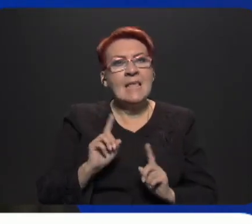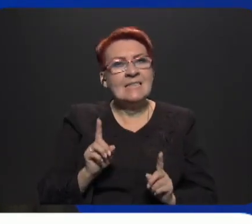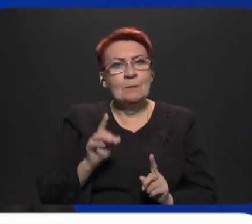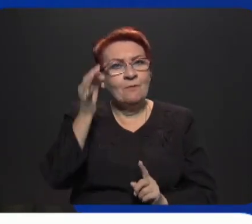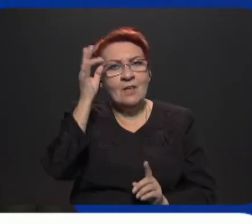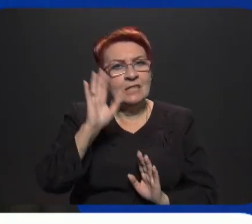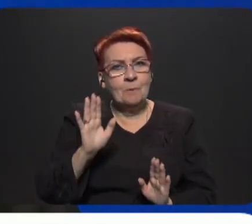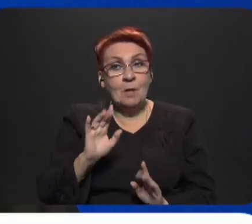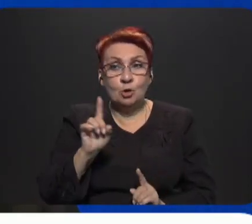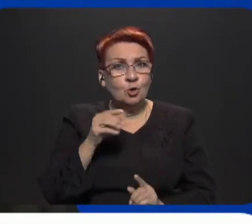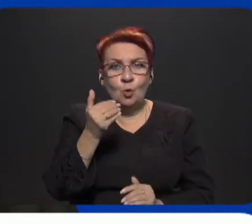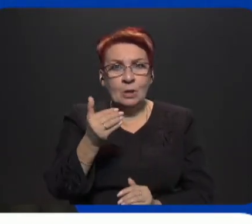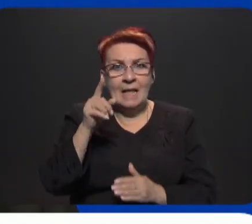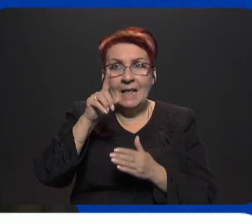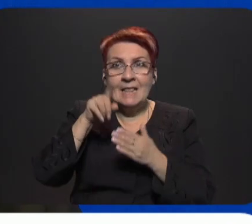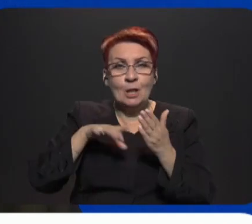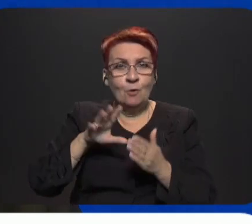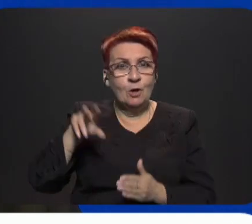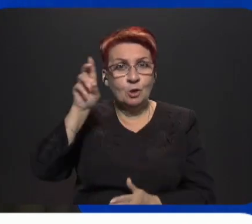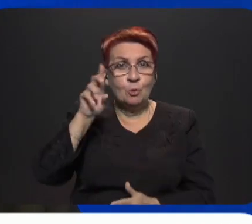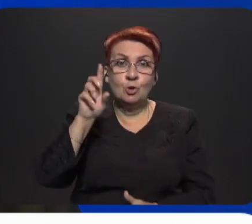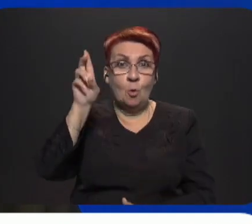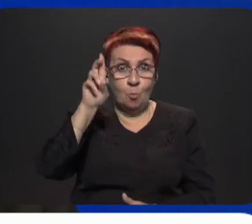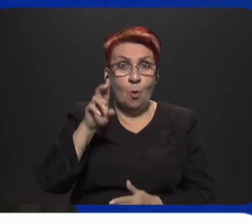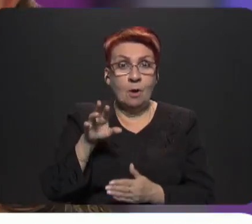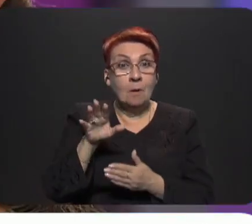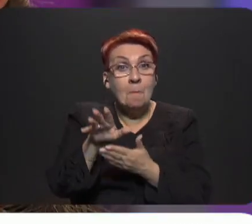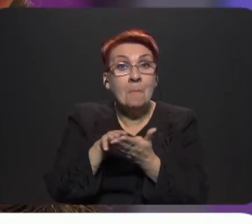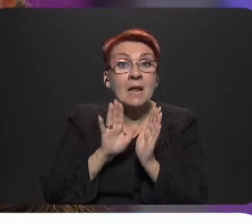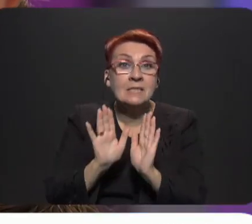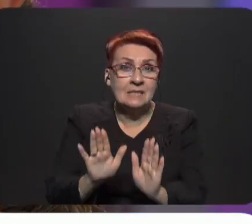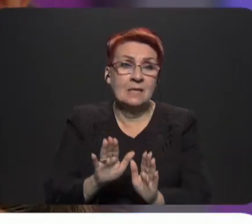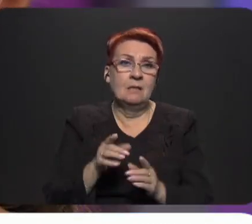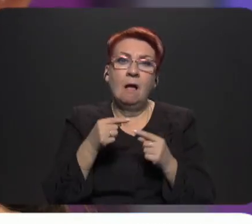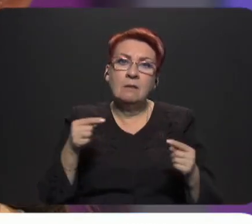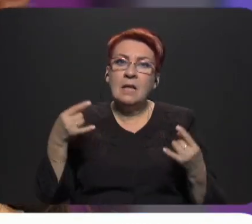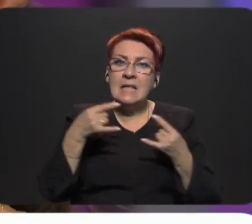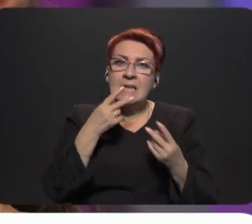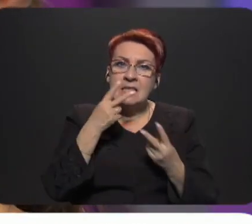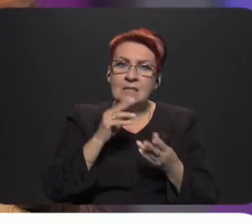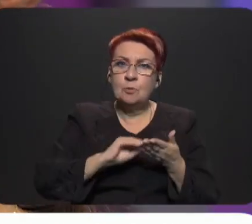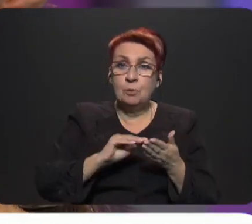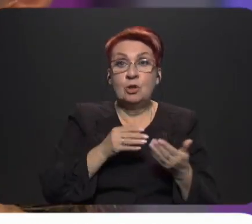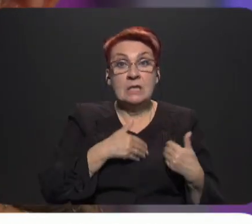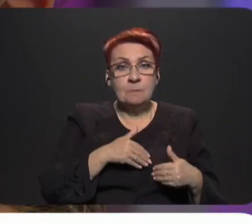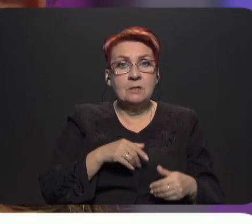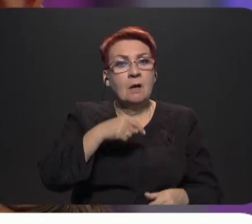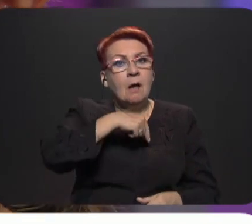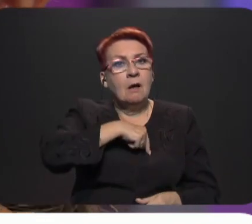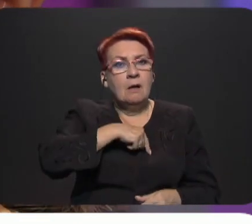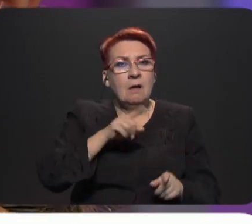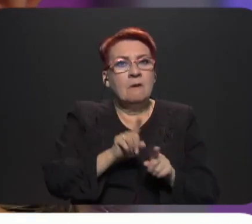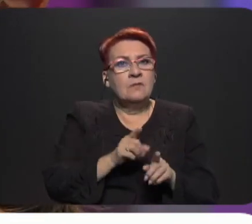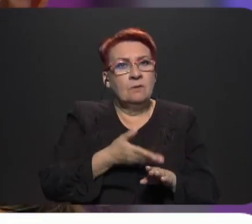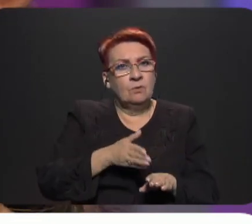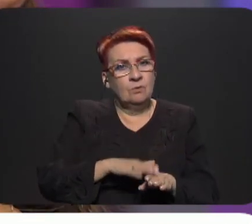А что, ты не доверяешь, что Господь тебе их простил, изгладил? А вот некоторые телезрители пишут, что я вроде исповедовалась, а меня что-то